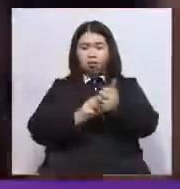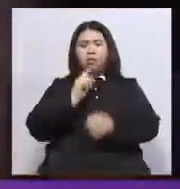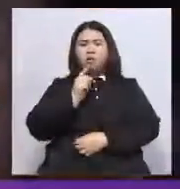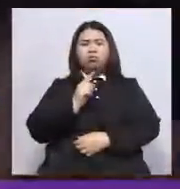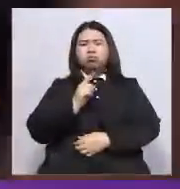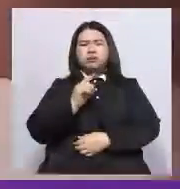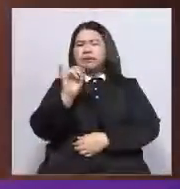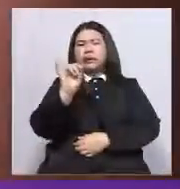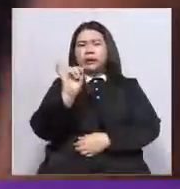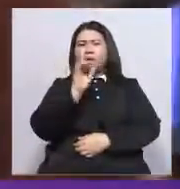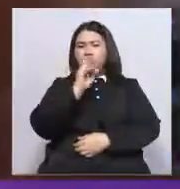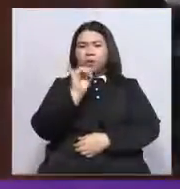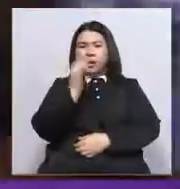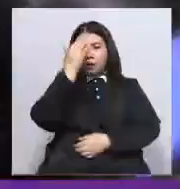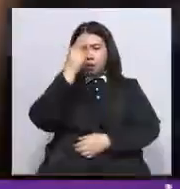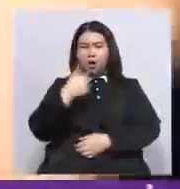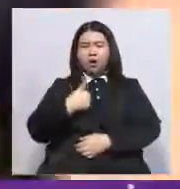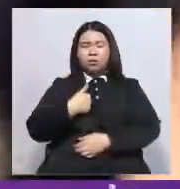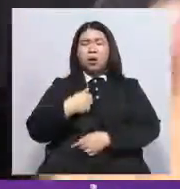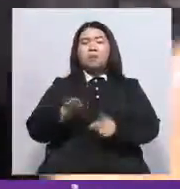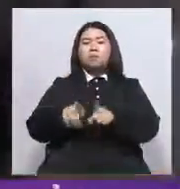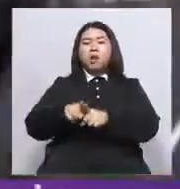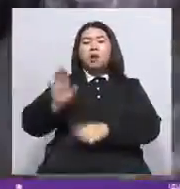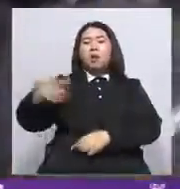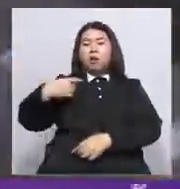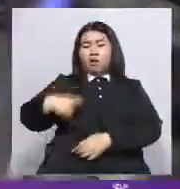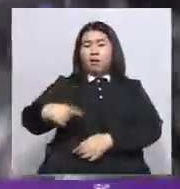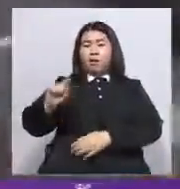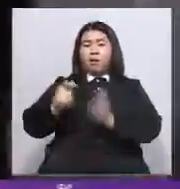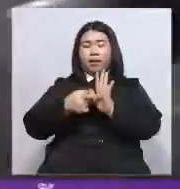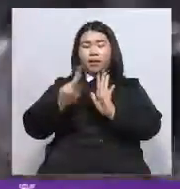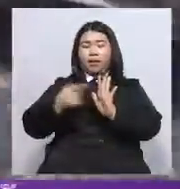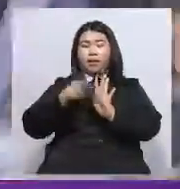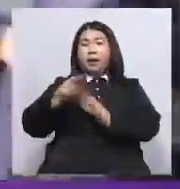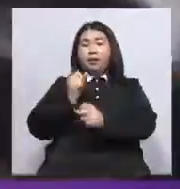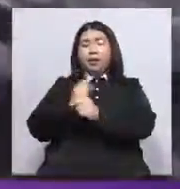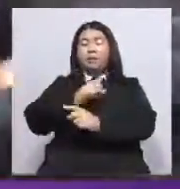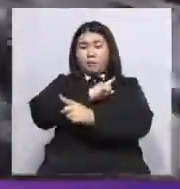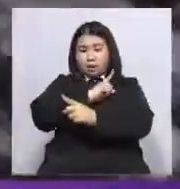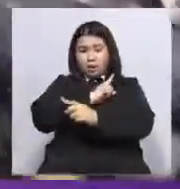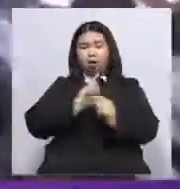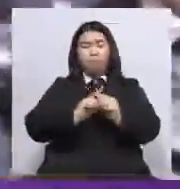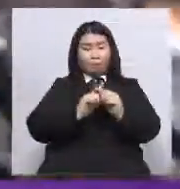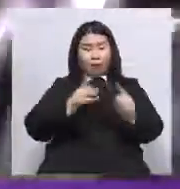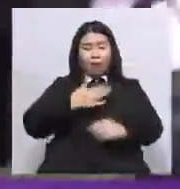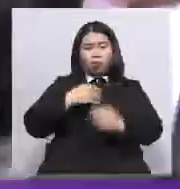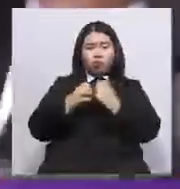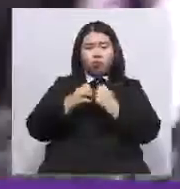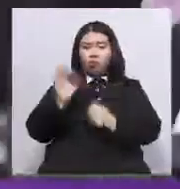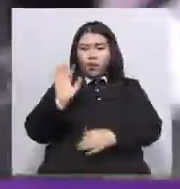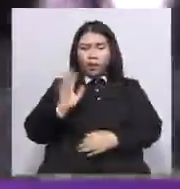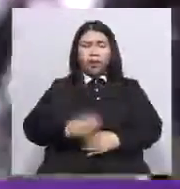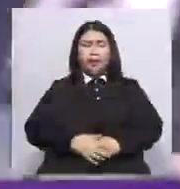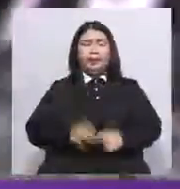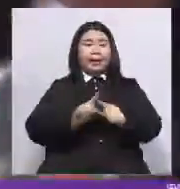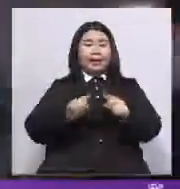ไม่สามารถตอบได้ค่ะเพราะไม่สามารถที่จะก้าวล่วงอำนาจของอัยการได้ค่ะแต่ว่าทางพลตำรวจตรีกมลก็ระบุเพิ่มเติมนะคะว่ามั่นใจ